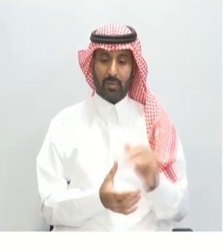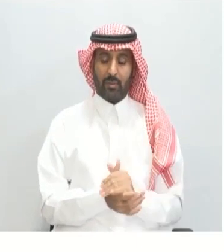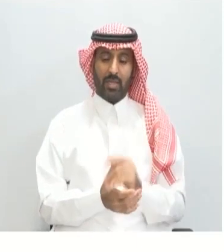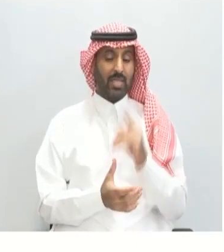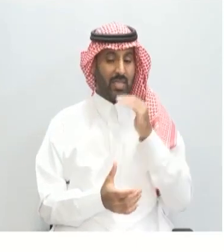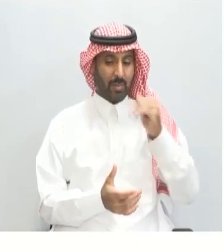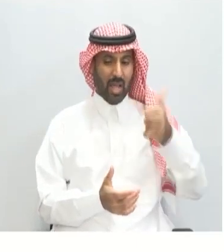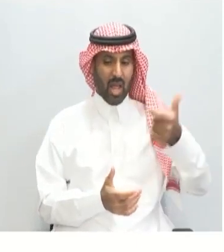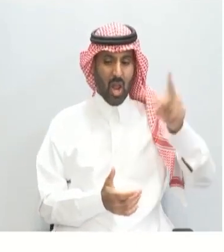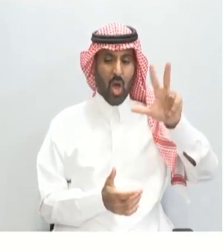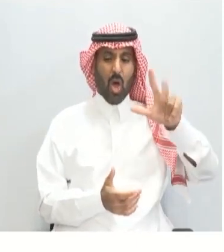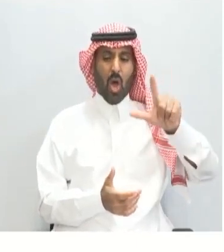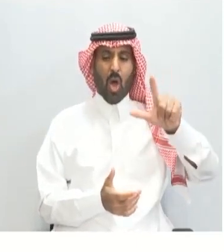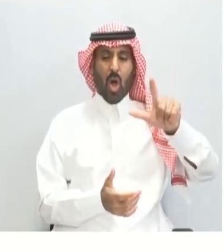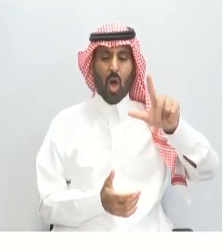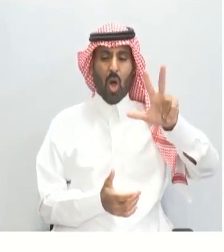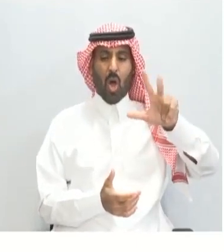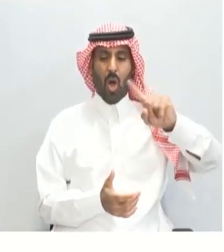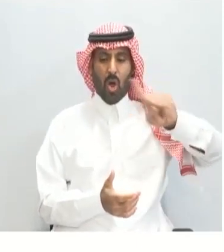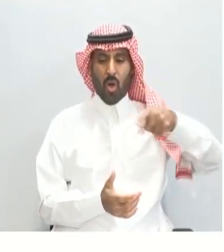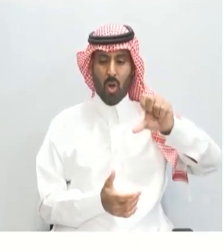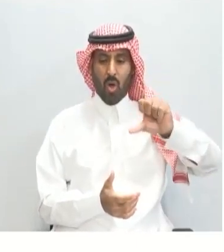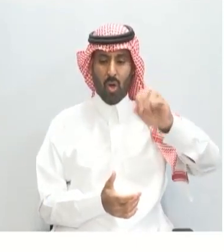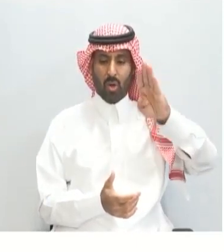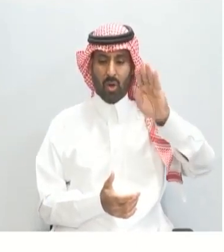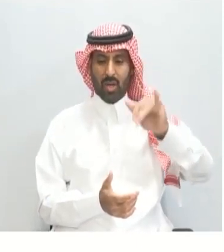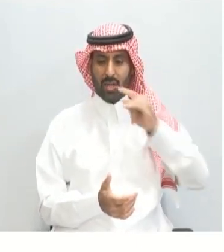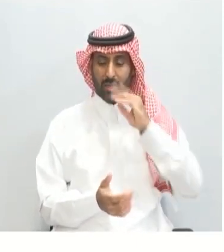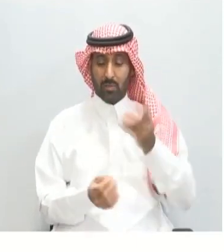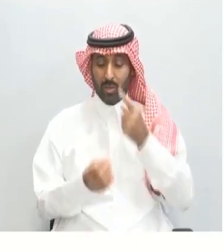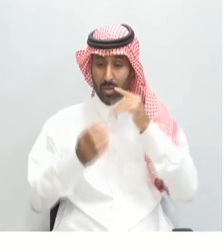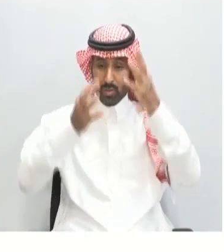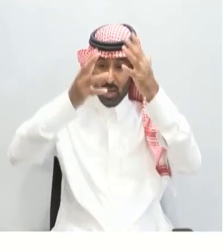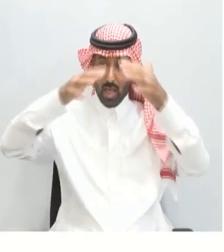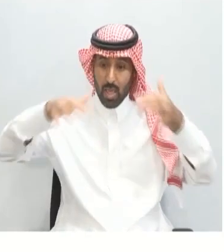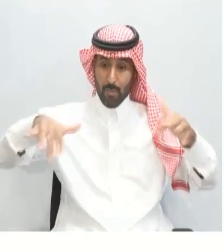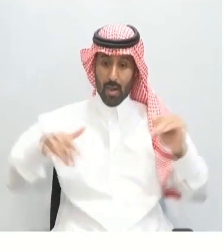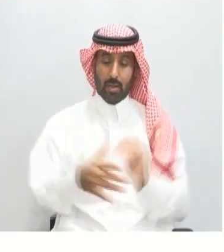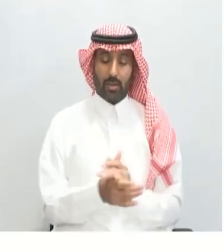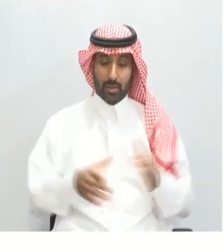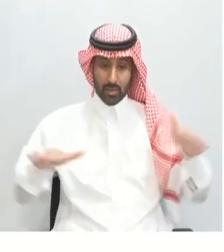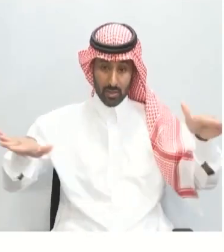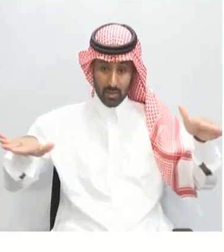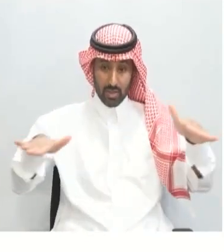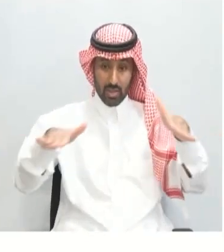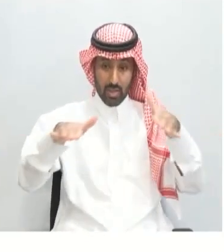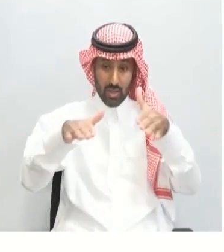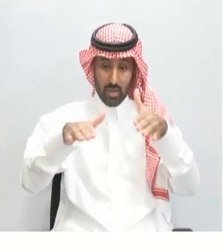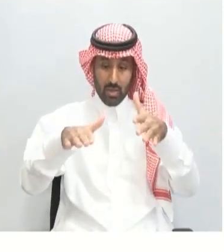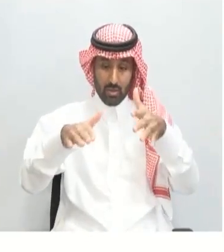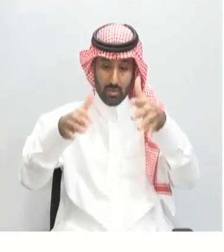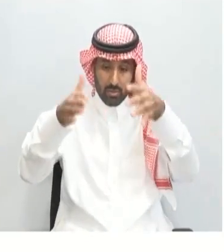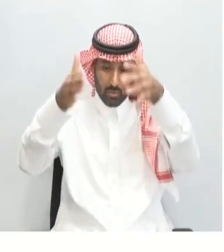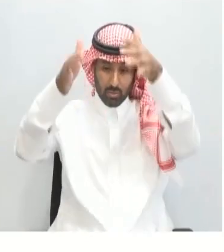الروكي والجبال الالب والهملايا وجبال اطلس اذا حينما تلتقي صفيحتان